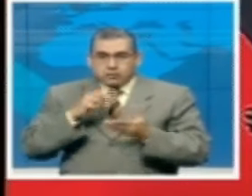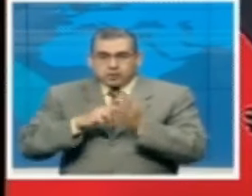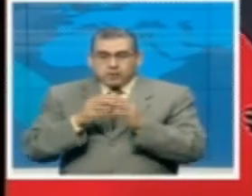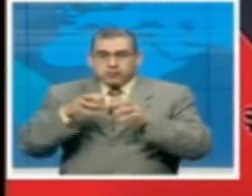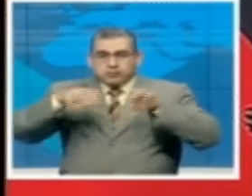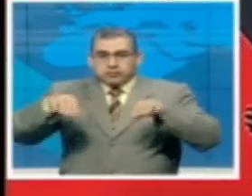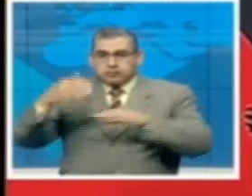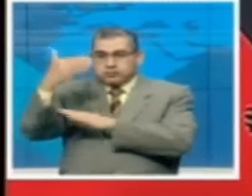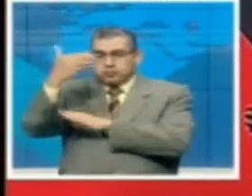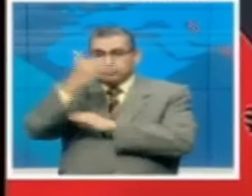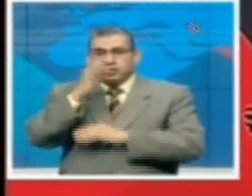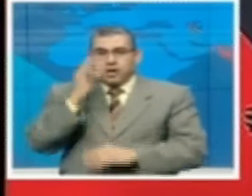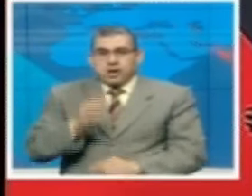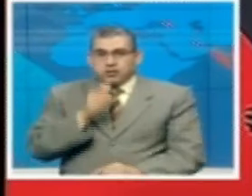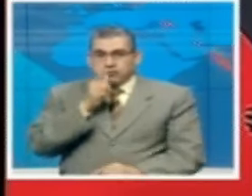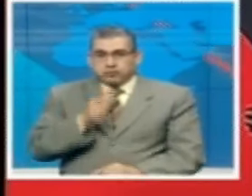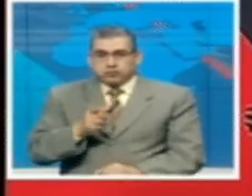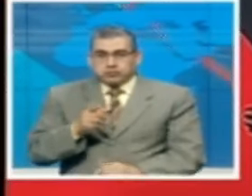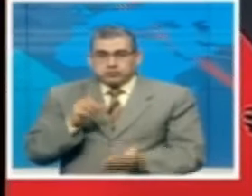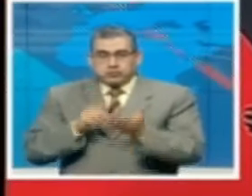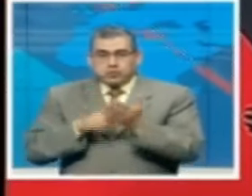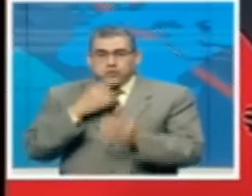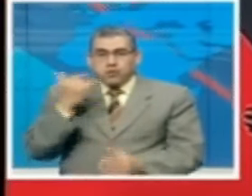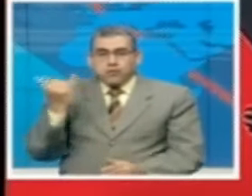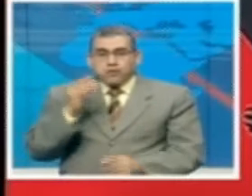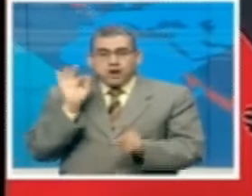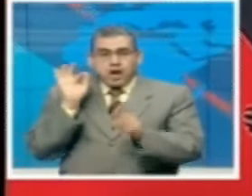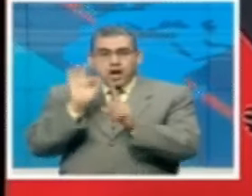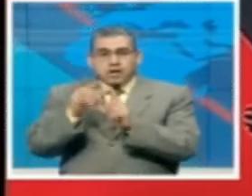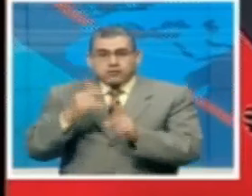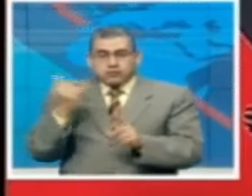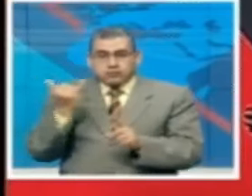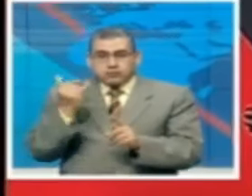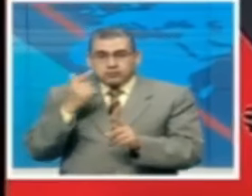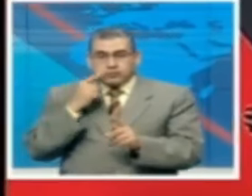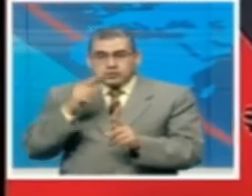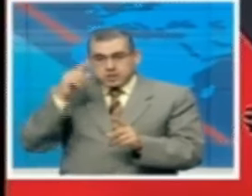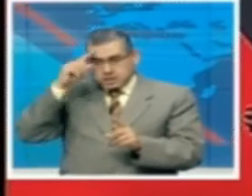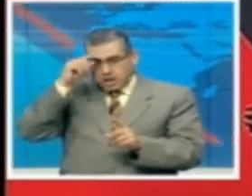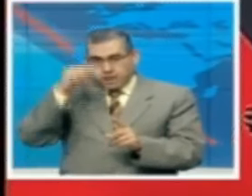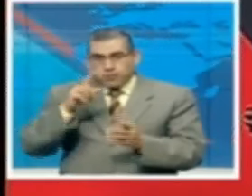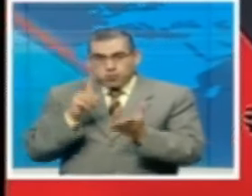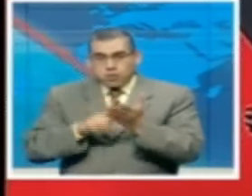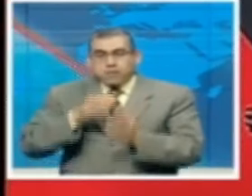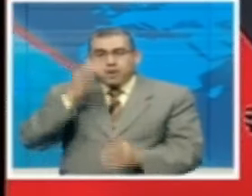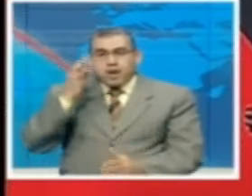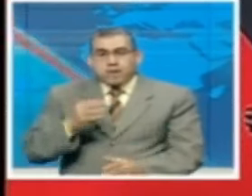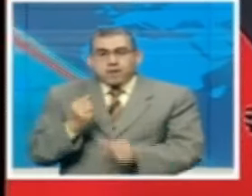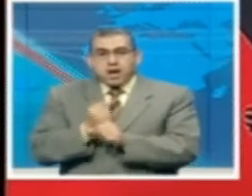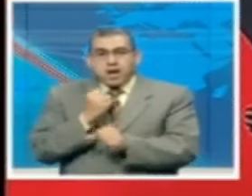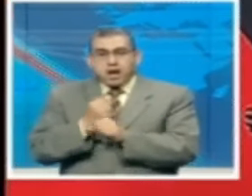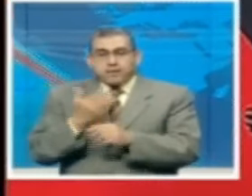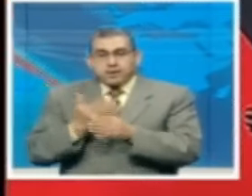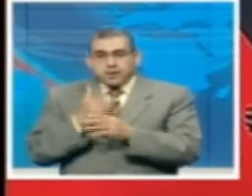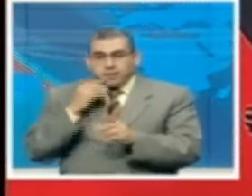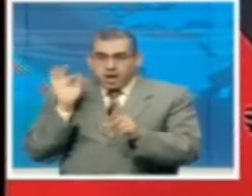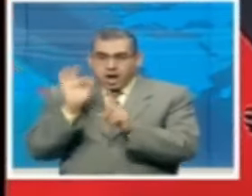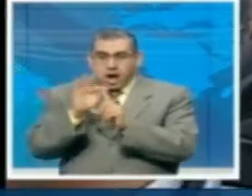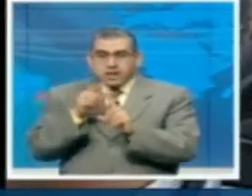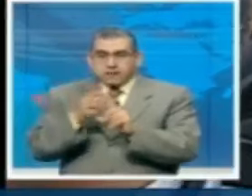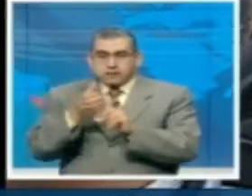الدولتين، حتى وإن كان هذا الهدف صعب المنال، ولكن يجب أن نعمل من أجل الوصول إلى هذا